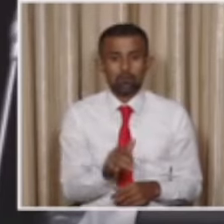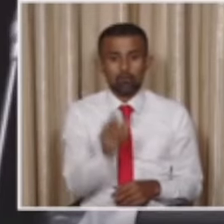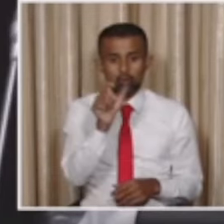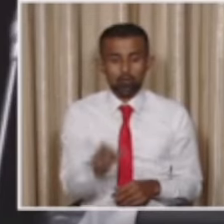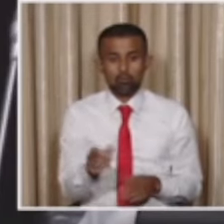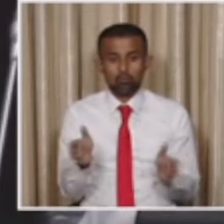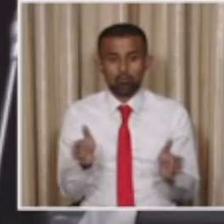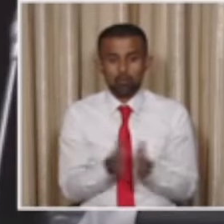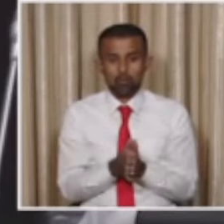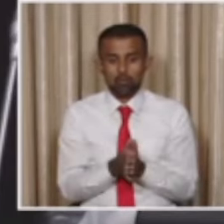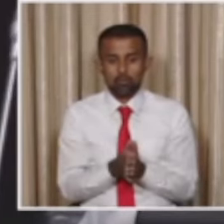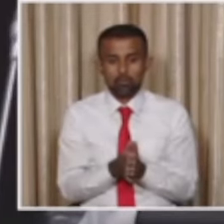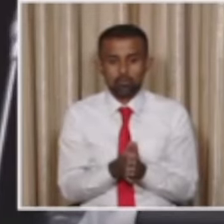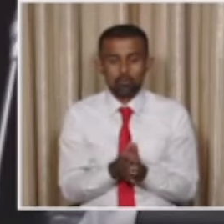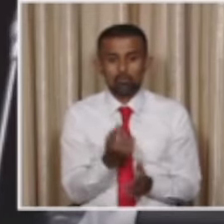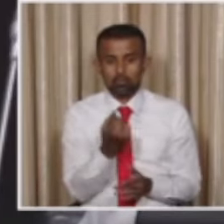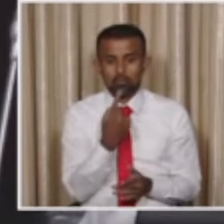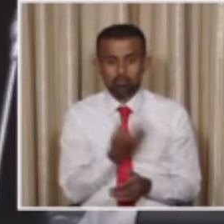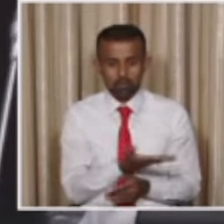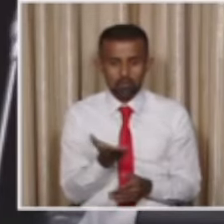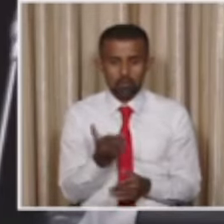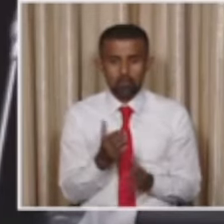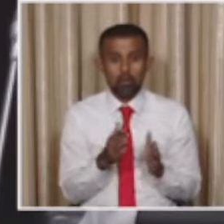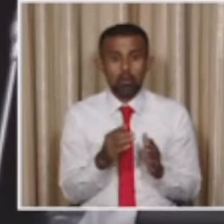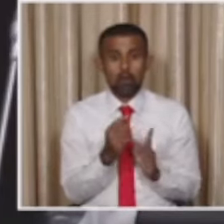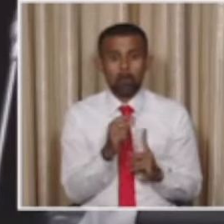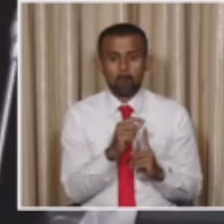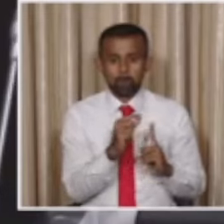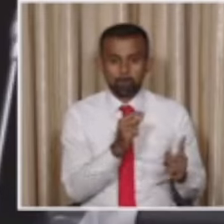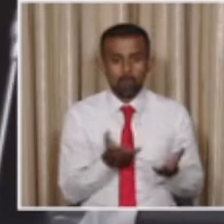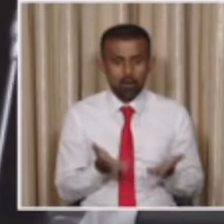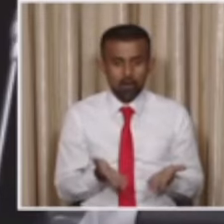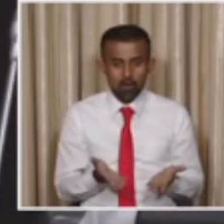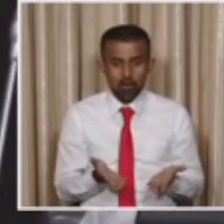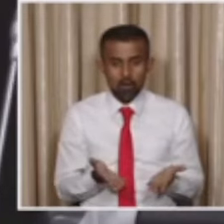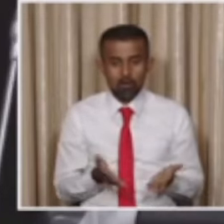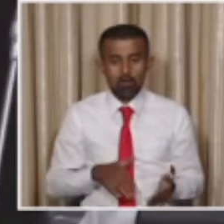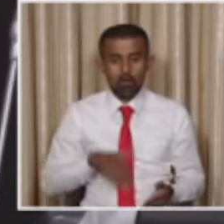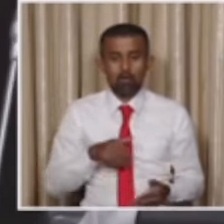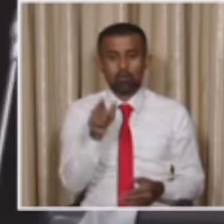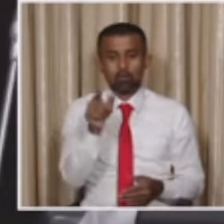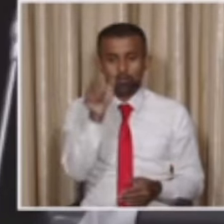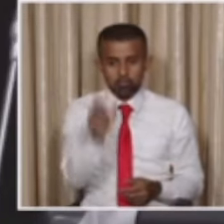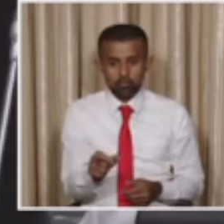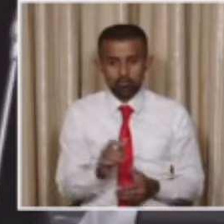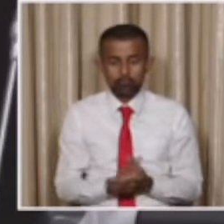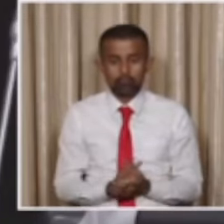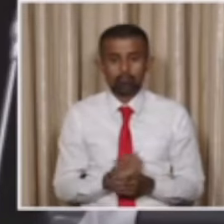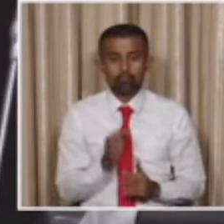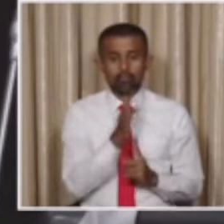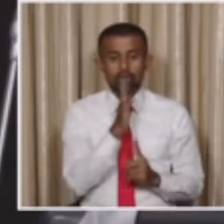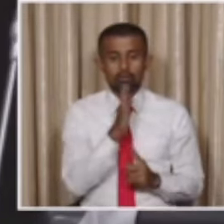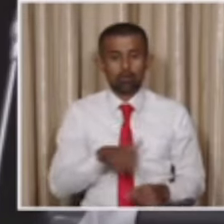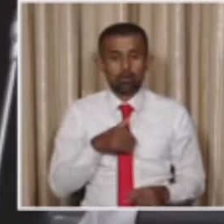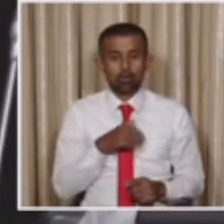ඇතුළු මේක එතුමා කිව්වාගේ මෙතන ඉන්නවා විවස්ථාදායකය, විවස්ථාදායකයේ ප්‍රධානී ඔබතුමා, විධායකයේ ප්‍රධානී